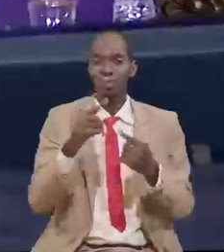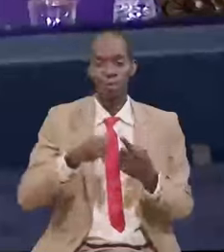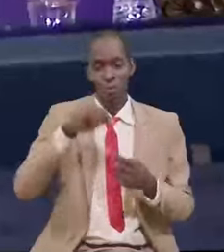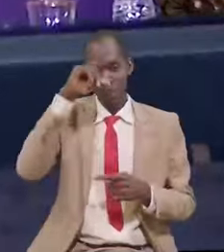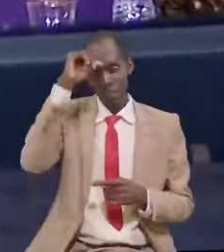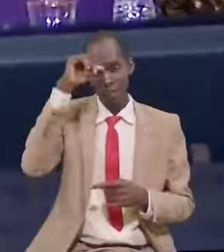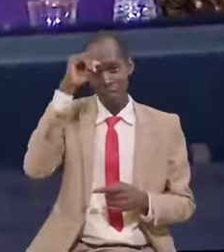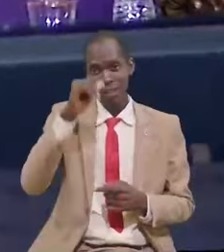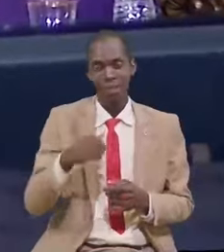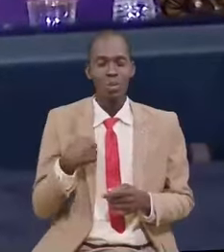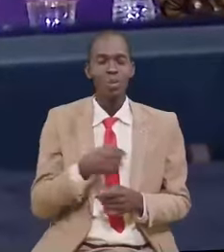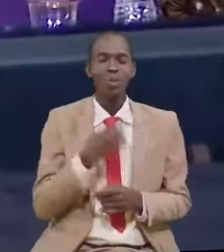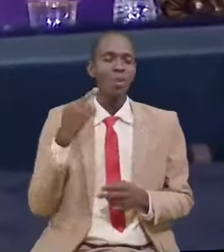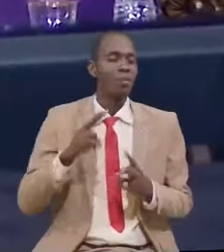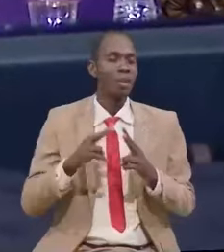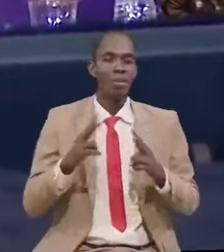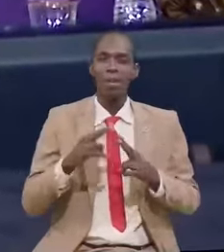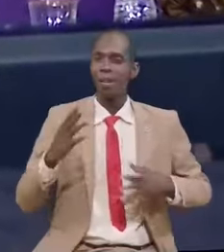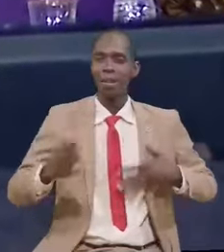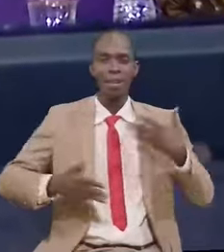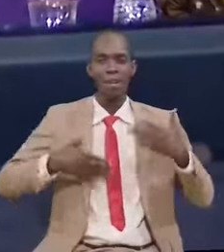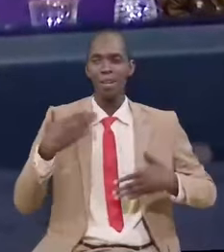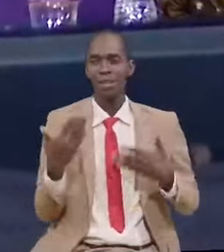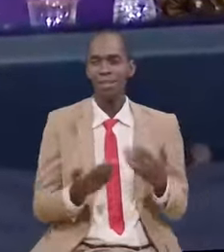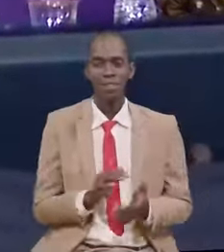nous étions très enthousiasmés.